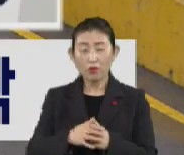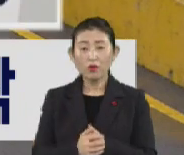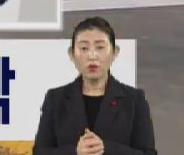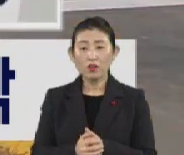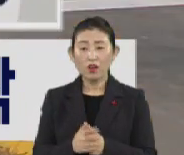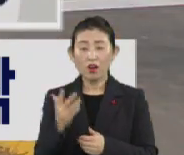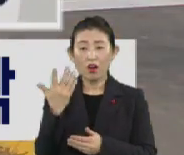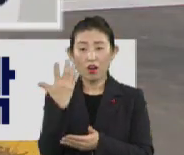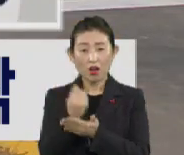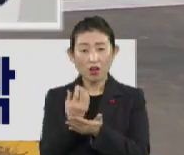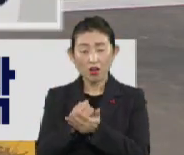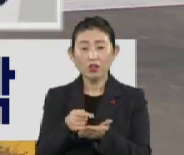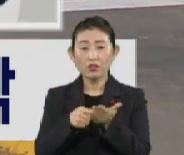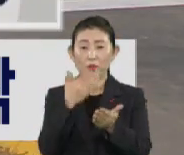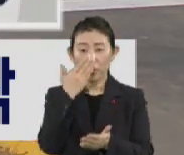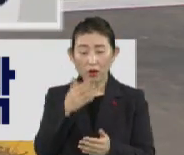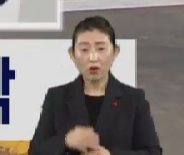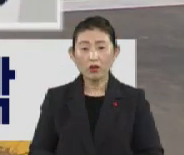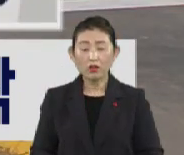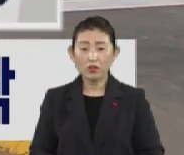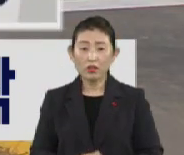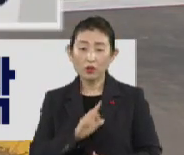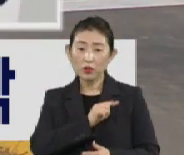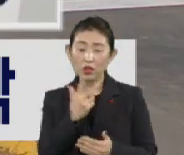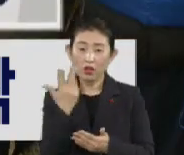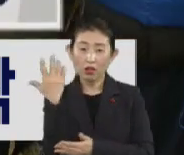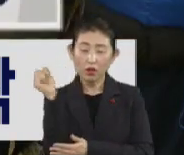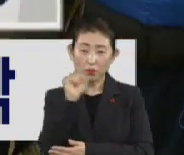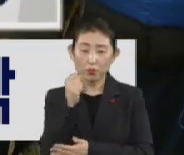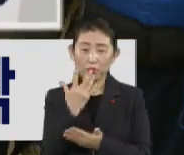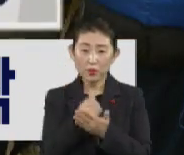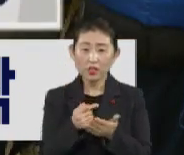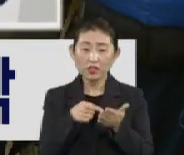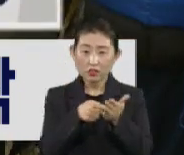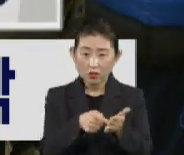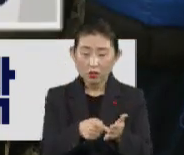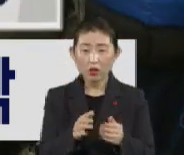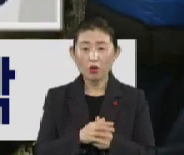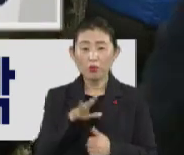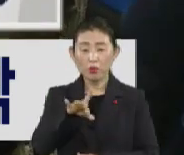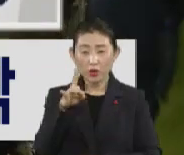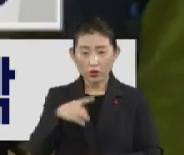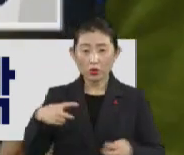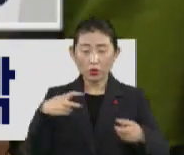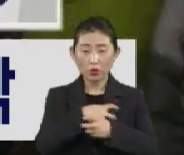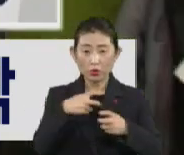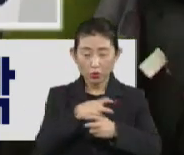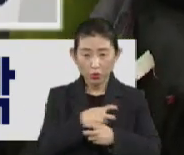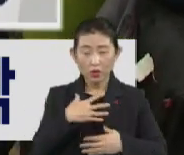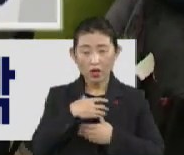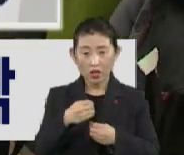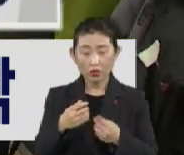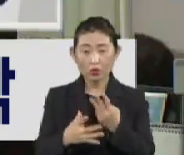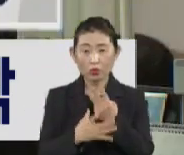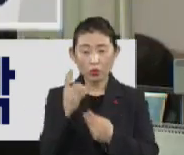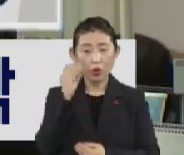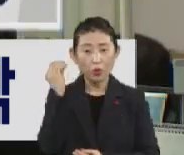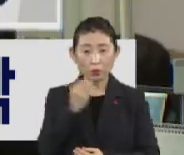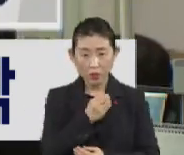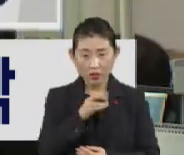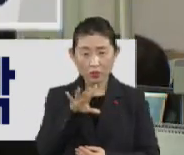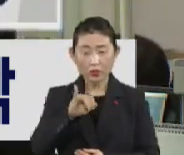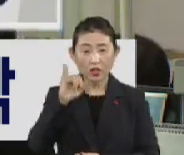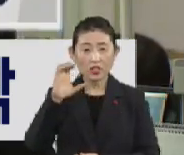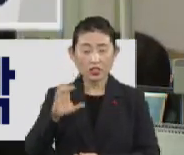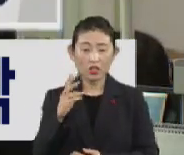민원실에서 발급받을 수 있습니다. 면허증을 발급받으려면 먼저 도로교통공단 안전운전 통합민원 누리집에서